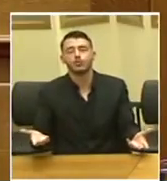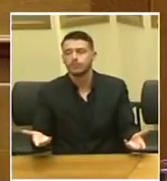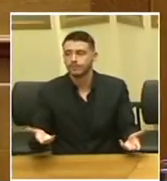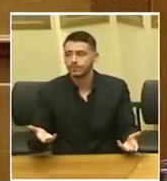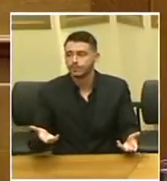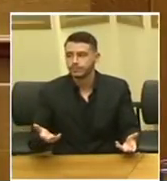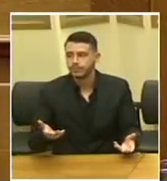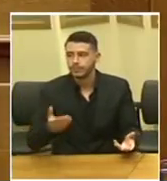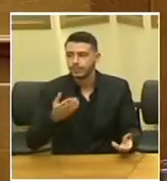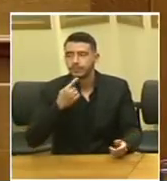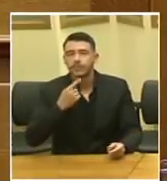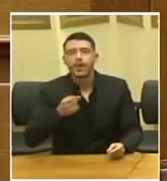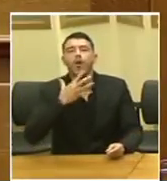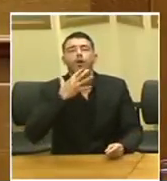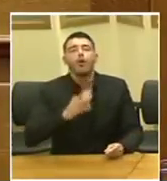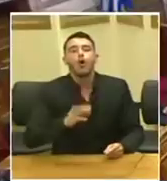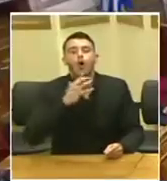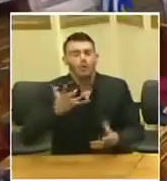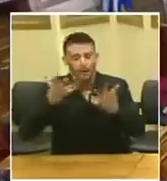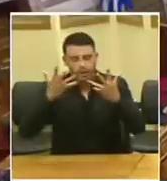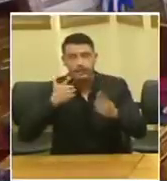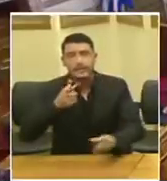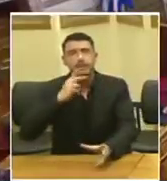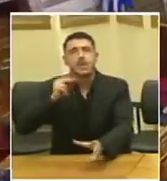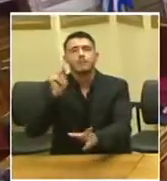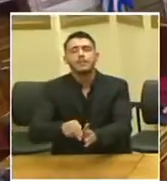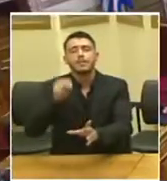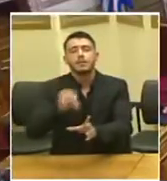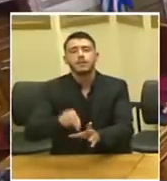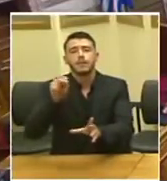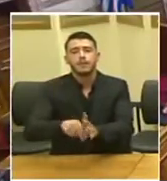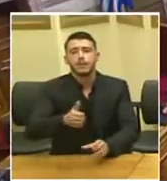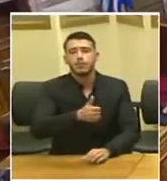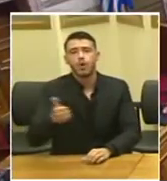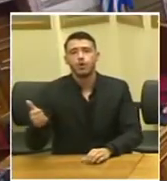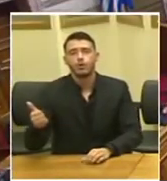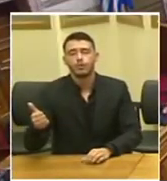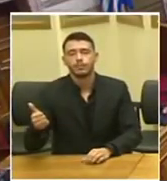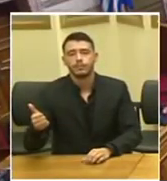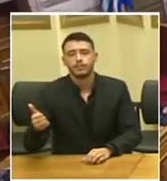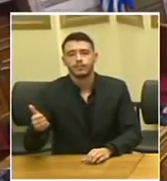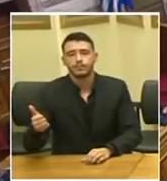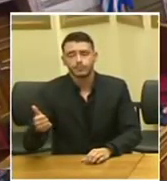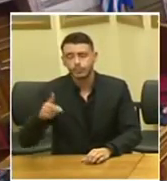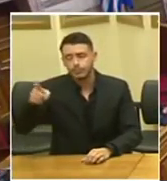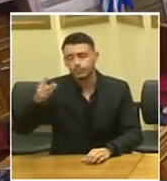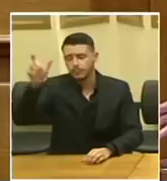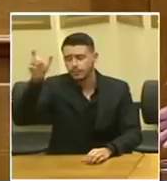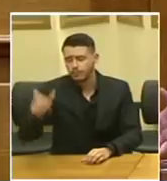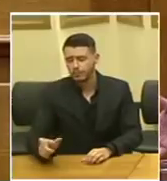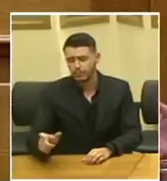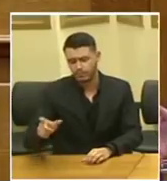Η άλλη πλευρά να μην πάρει τίποτα, απλώς να ψηφίζει. Γιατί να ψηφίζει? Γιατί έτσι θέλει ο κύριος Ιβανόφ μετά του κυρίου